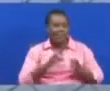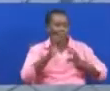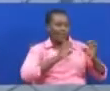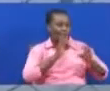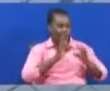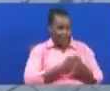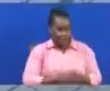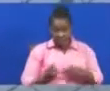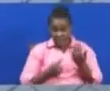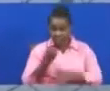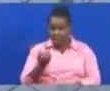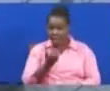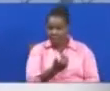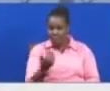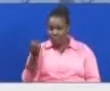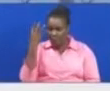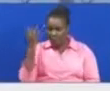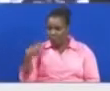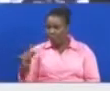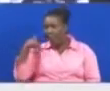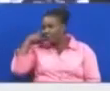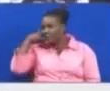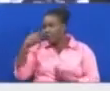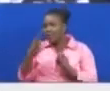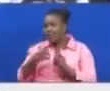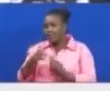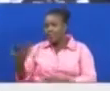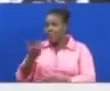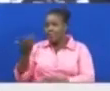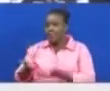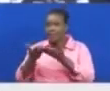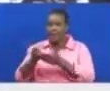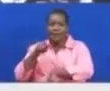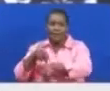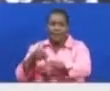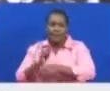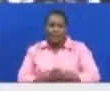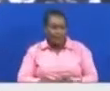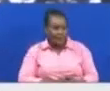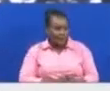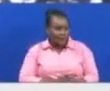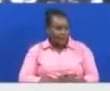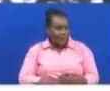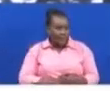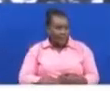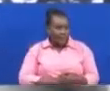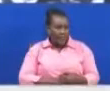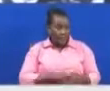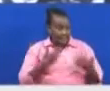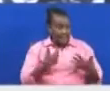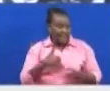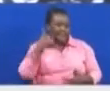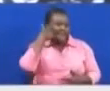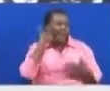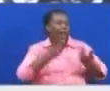dokta, unamuelekeza, anakusaidia kwa wakati. Sasa hivi naanza kukaa tu hapa nyipori, unaangalia ngombe anampigia mama, hebu chemsha shee mara moja niko